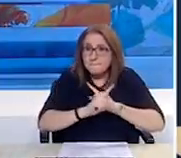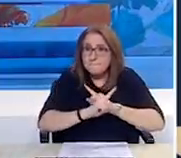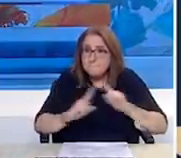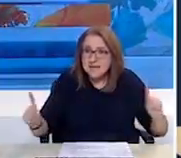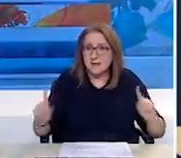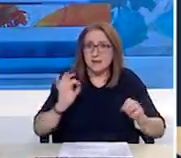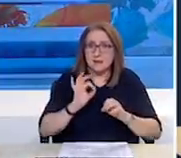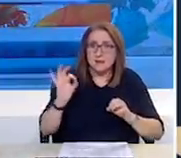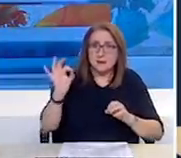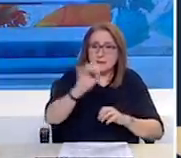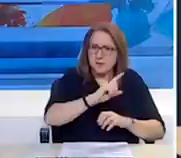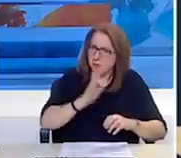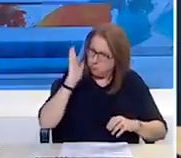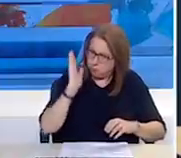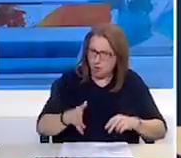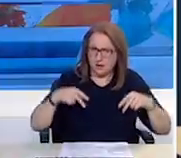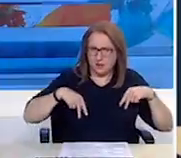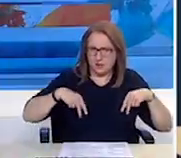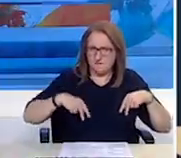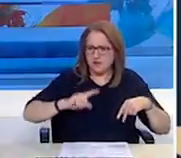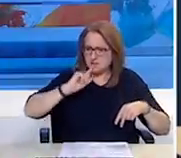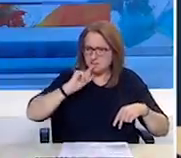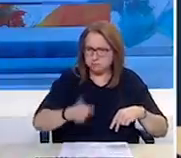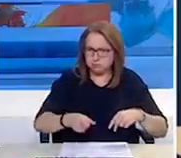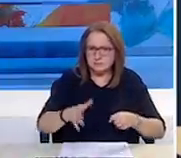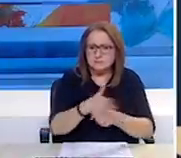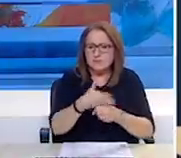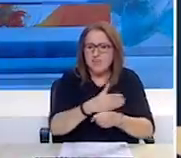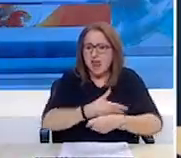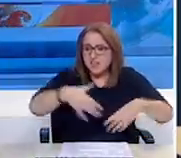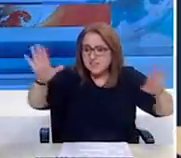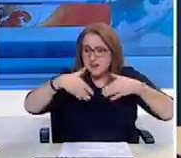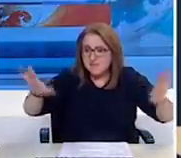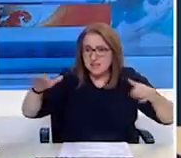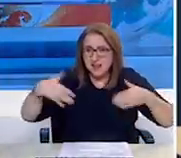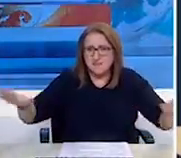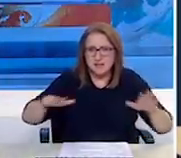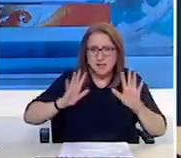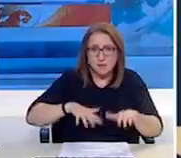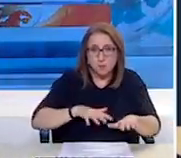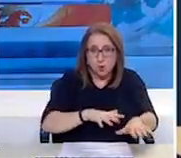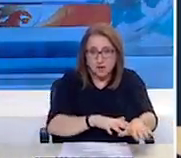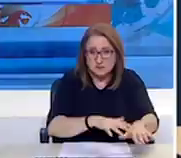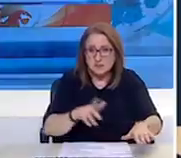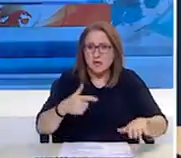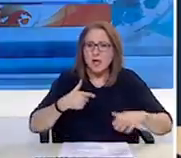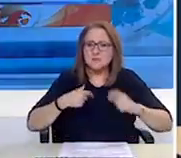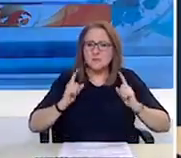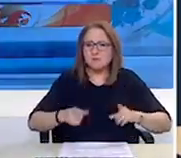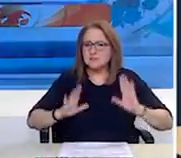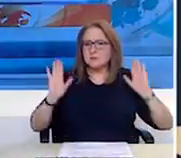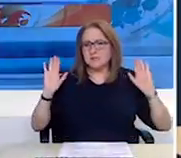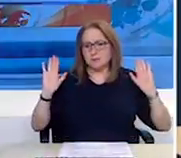προχωρήσει δυναμικά στη διάλυση των συγκεντρώσεων χρησιμοποιώντας τις όποιες κατασταλτικές δυνάμεις. Η κυβερνητική απόφαση ήταν να μην γίνει κάτι